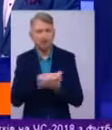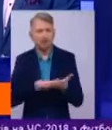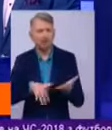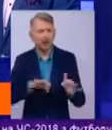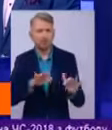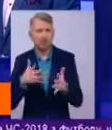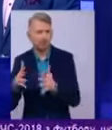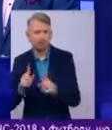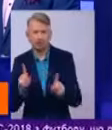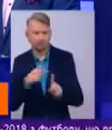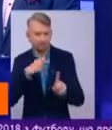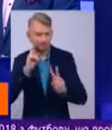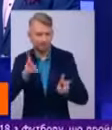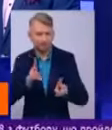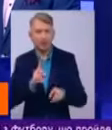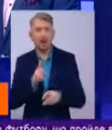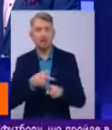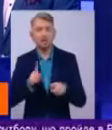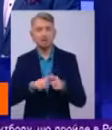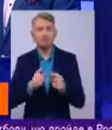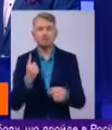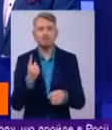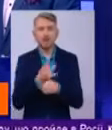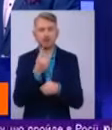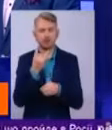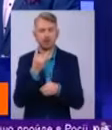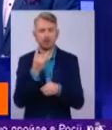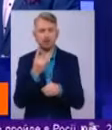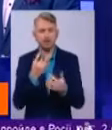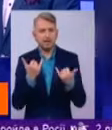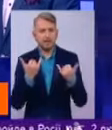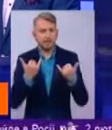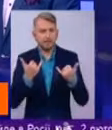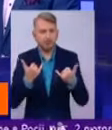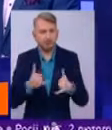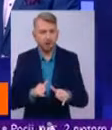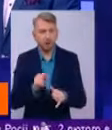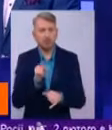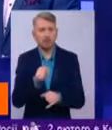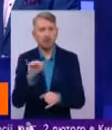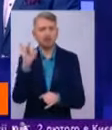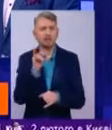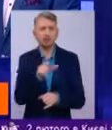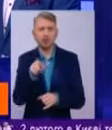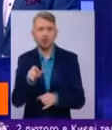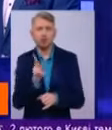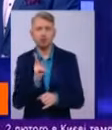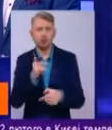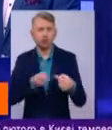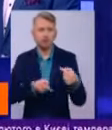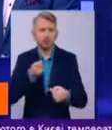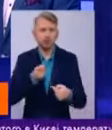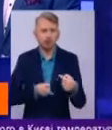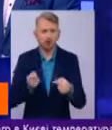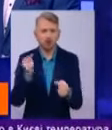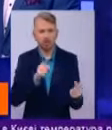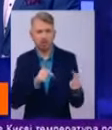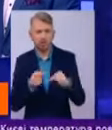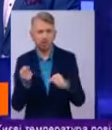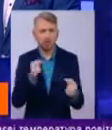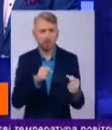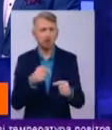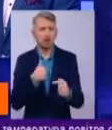розгортаються ці події, але це вперше здивувало тих істориків, які сперечаються один з одним. Тобто